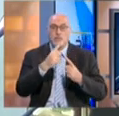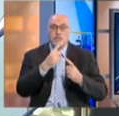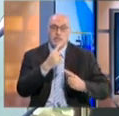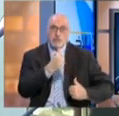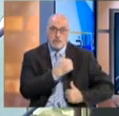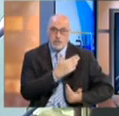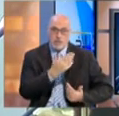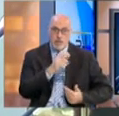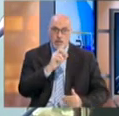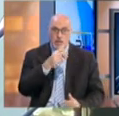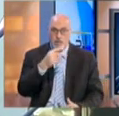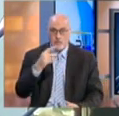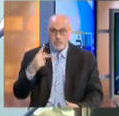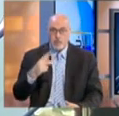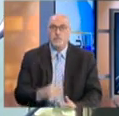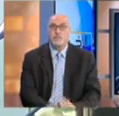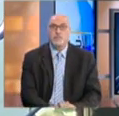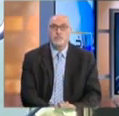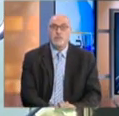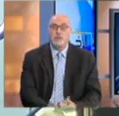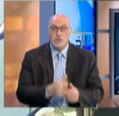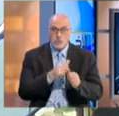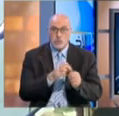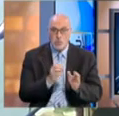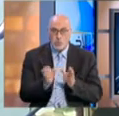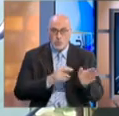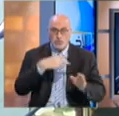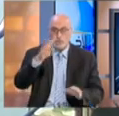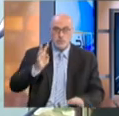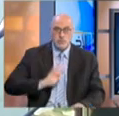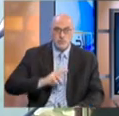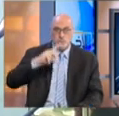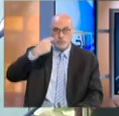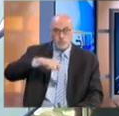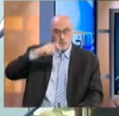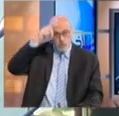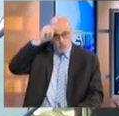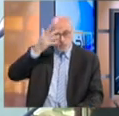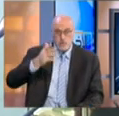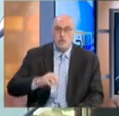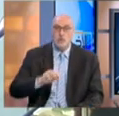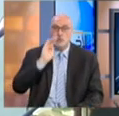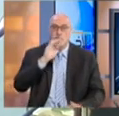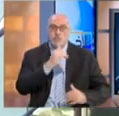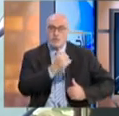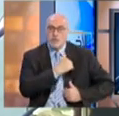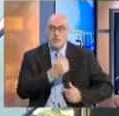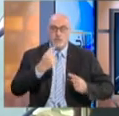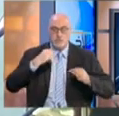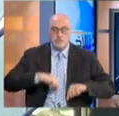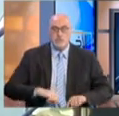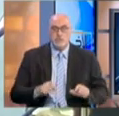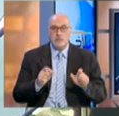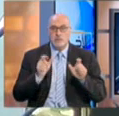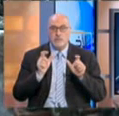الشعبي طبقا لتوجيهات السيد رئيس الجمهورية القائد الأعلى للقوات